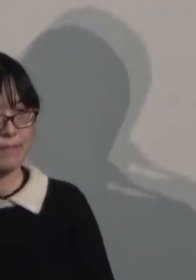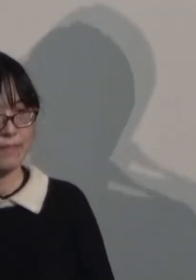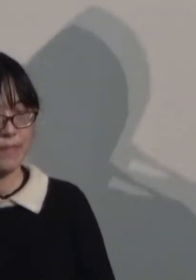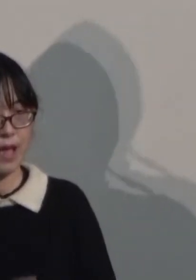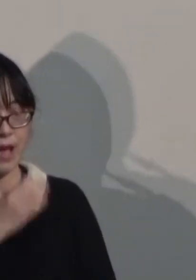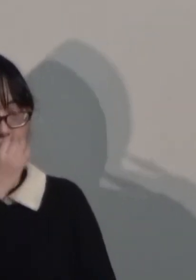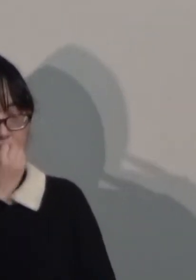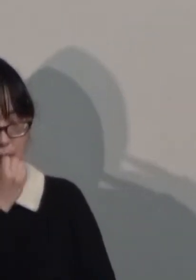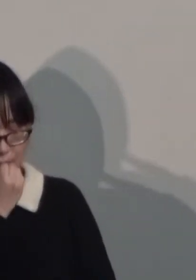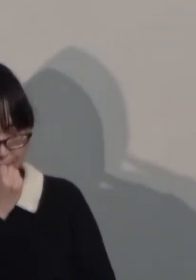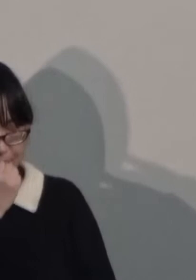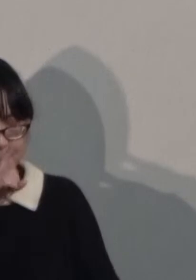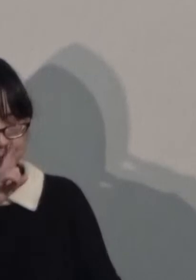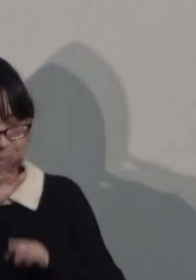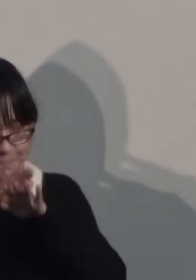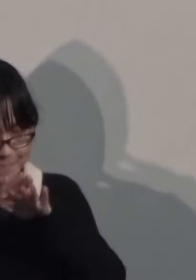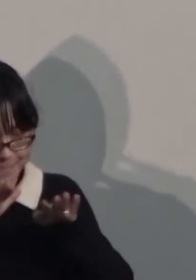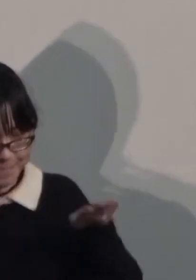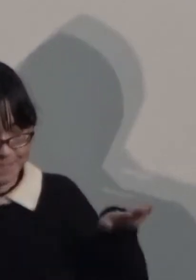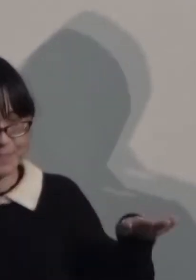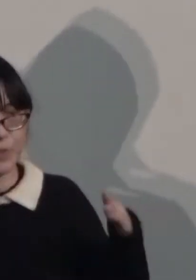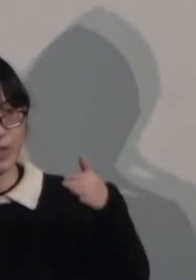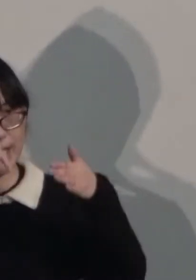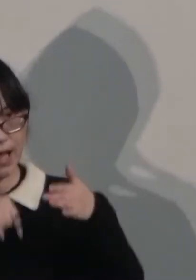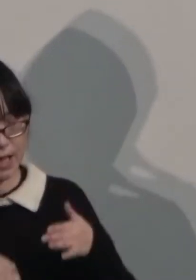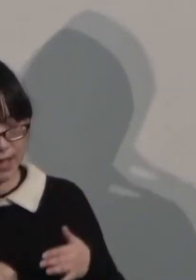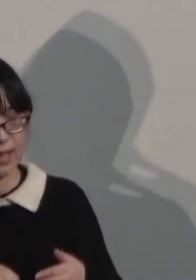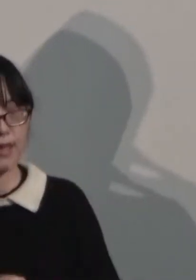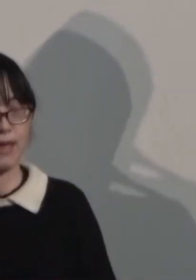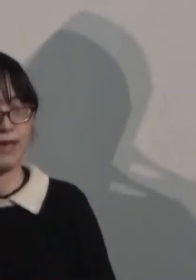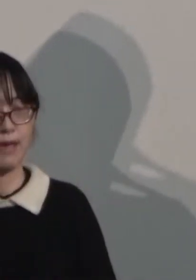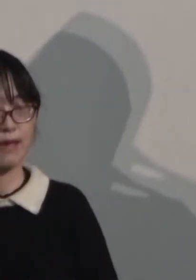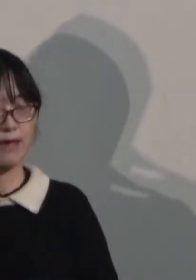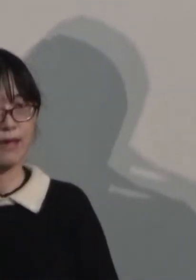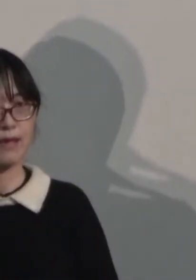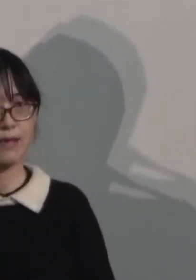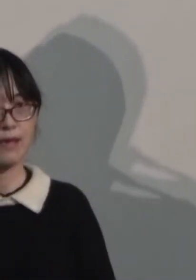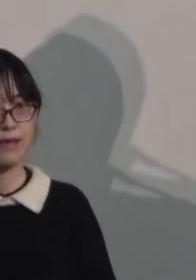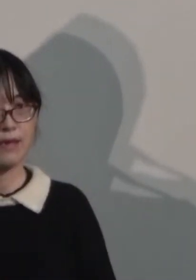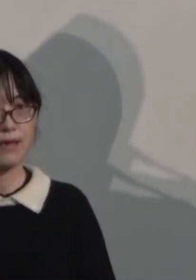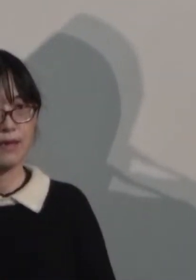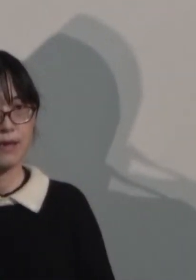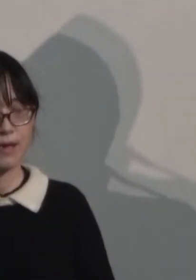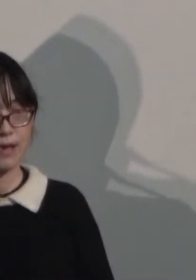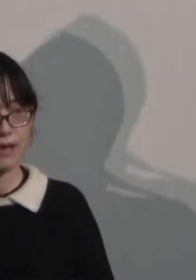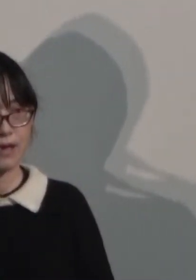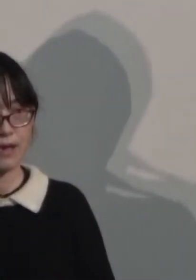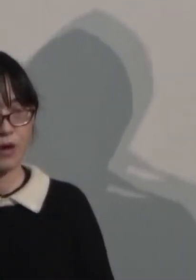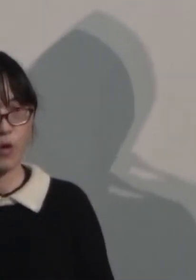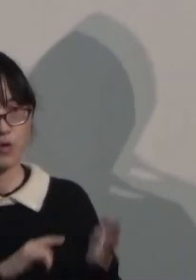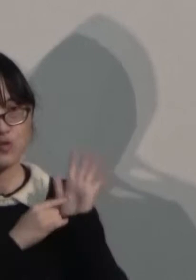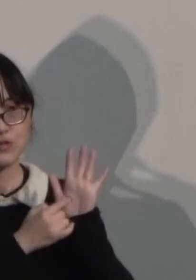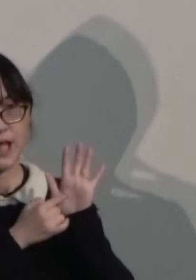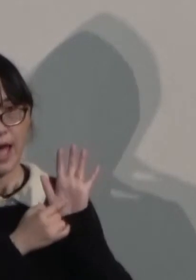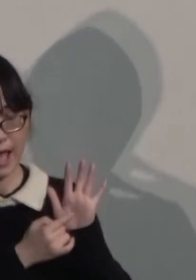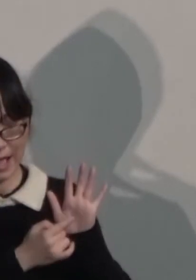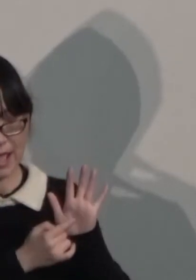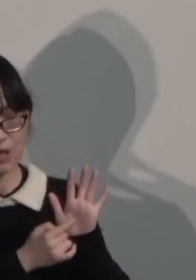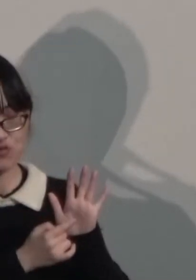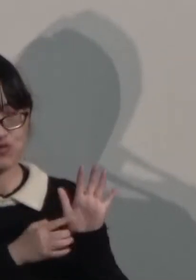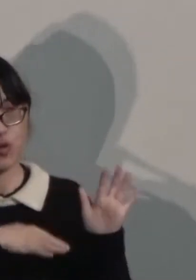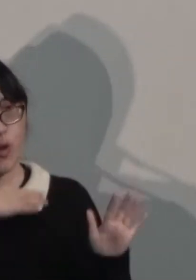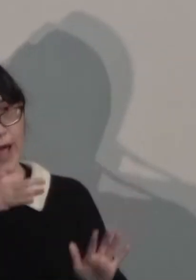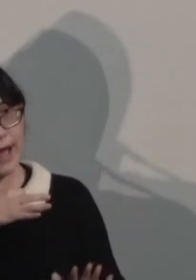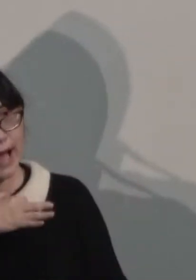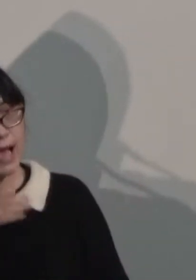沈黙の中で次のように訴えている幼子イエス様の声が